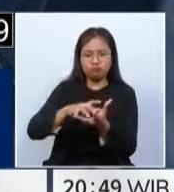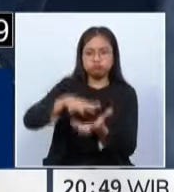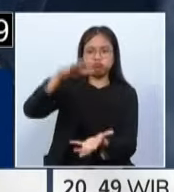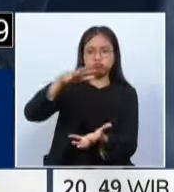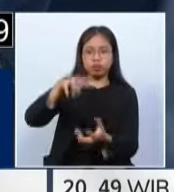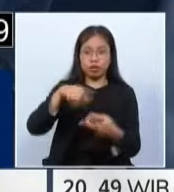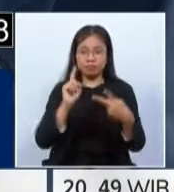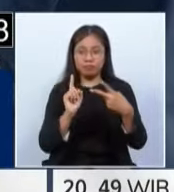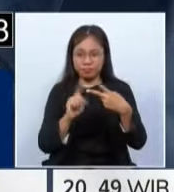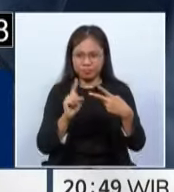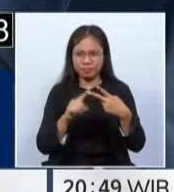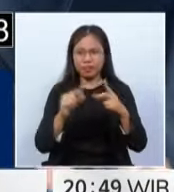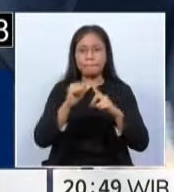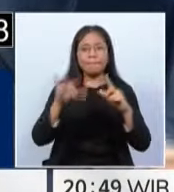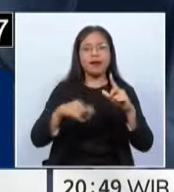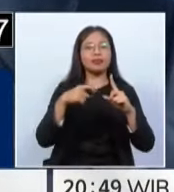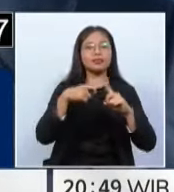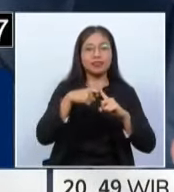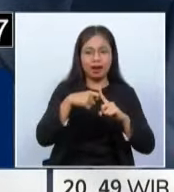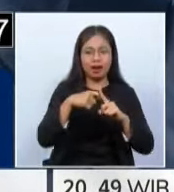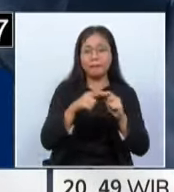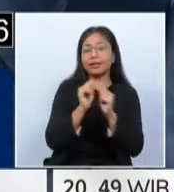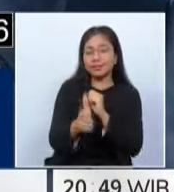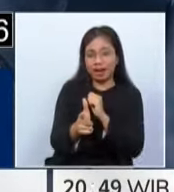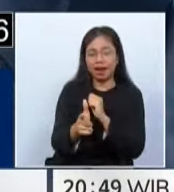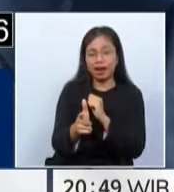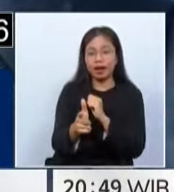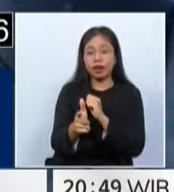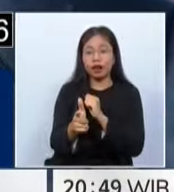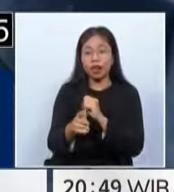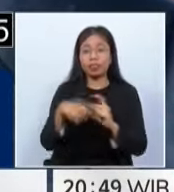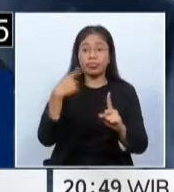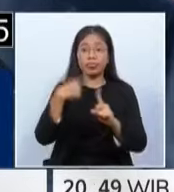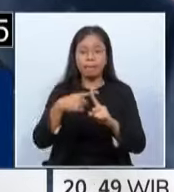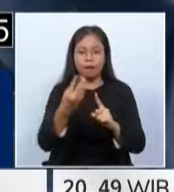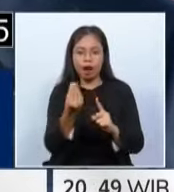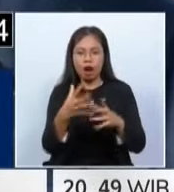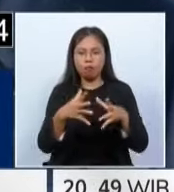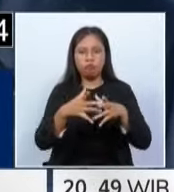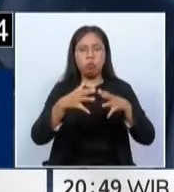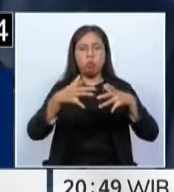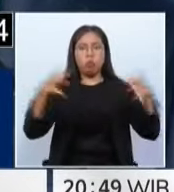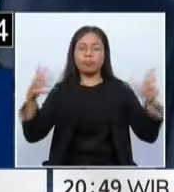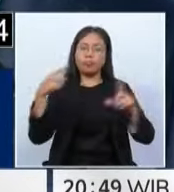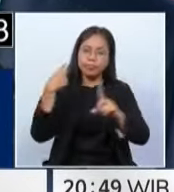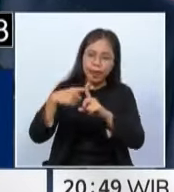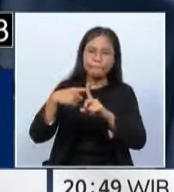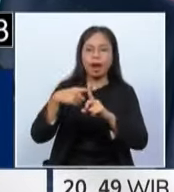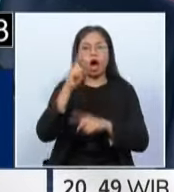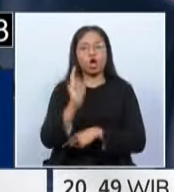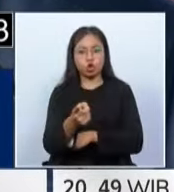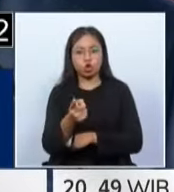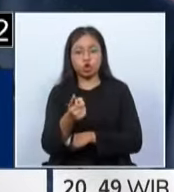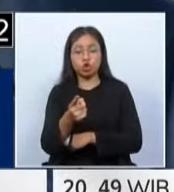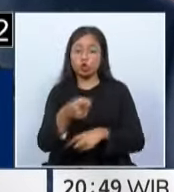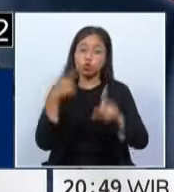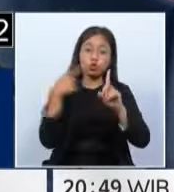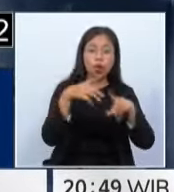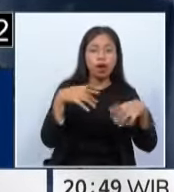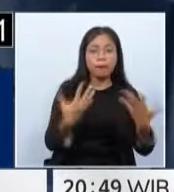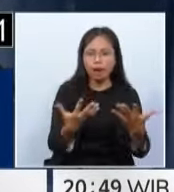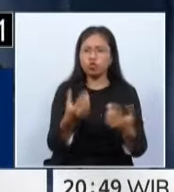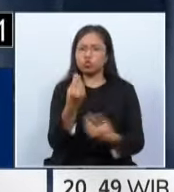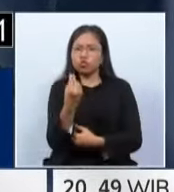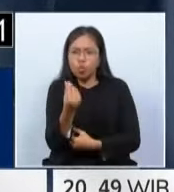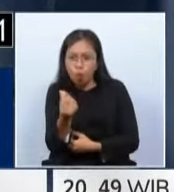kita diperluas basisnya ditingkatkan efektivitasnya lagi-lagi untuk meningkatkan pendapatan